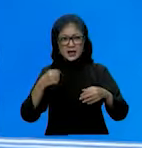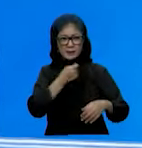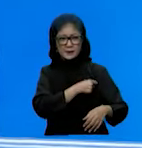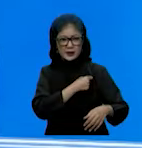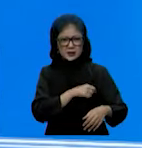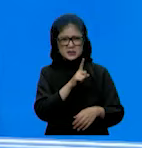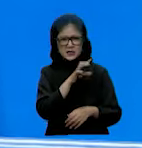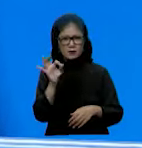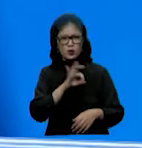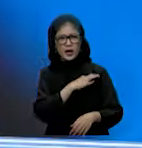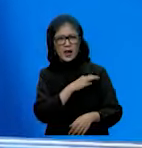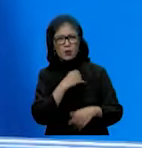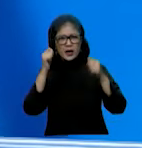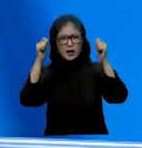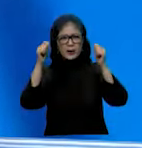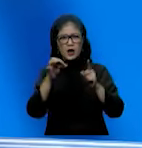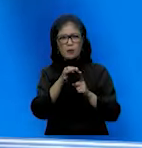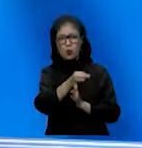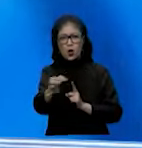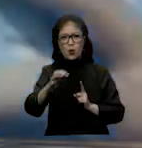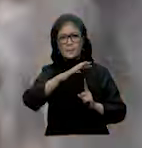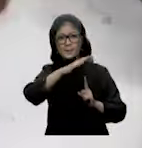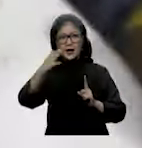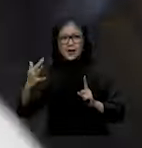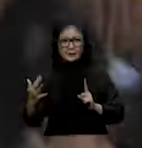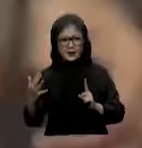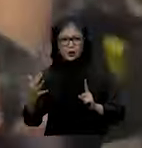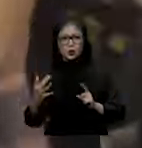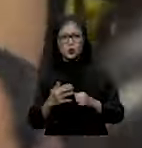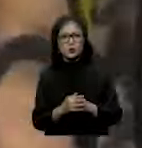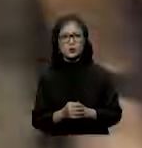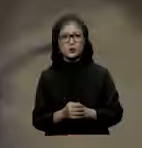ribuan relawan saat kampanye di Kepulauan Bangka Belitung.